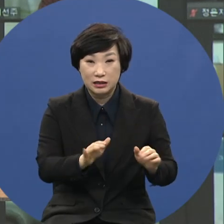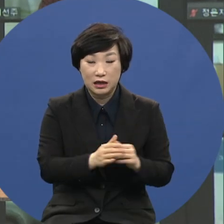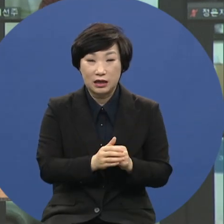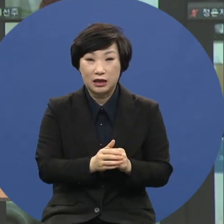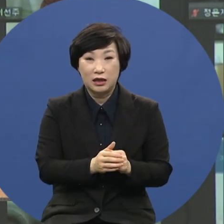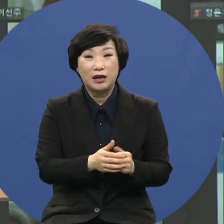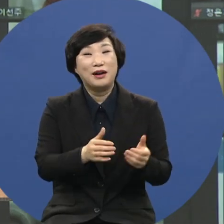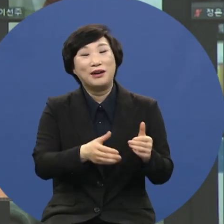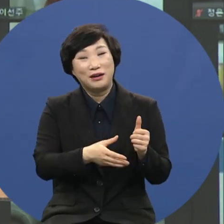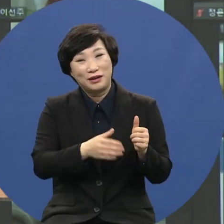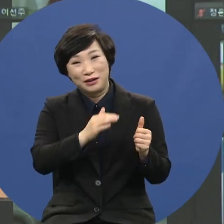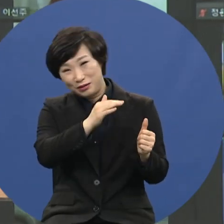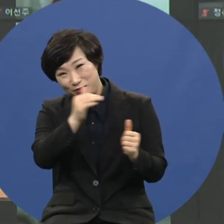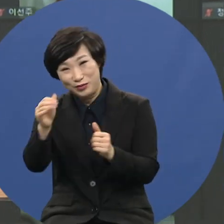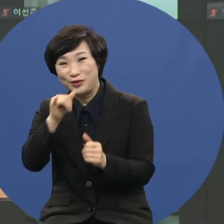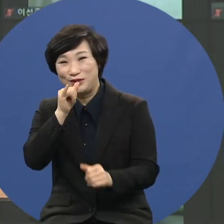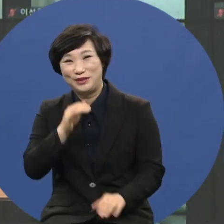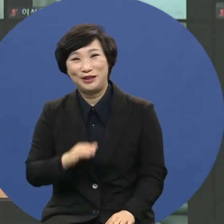초청하실